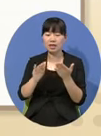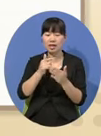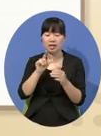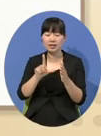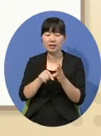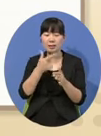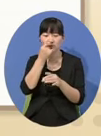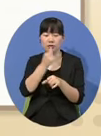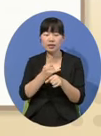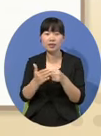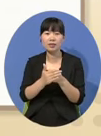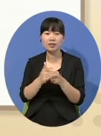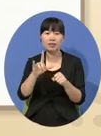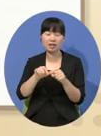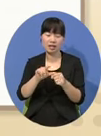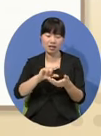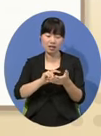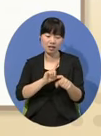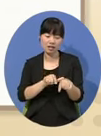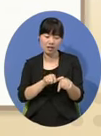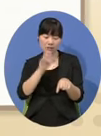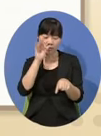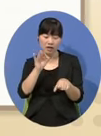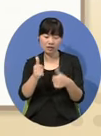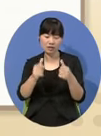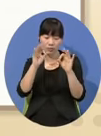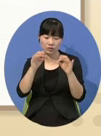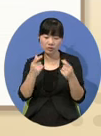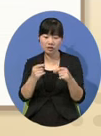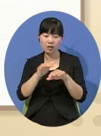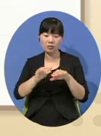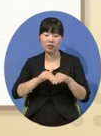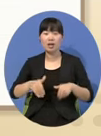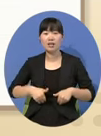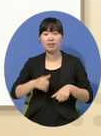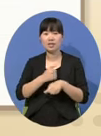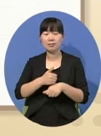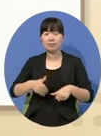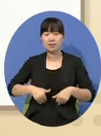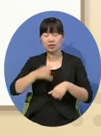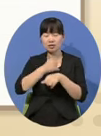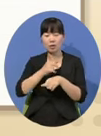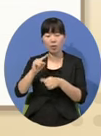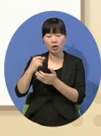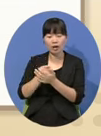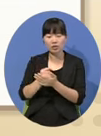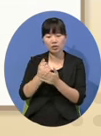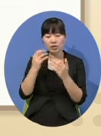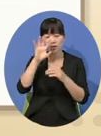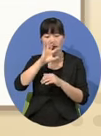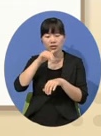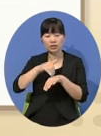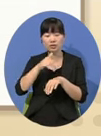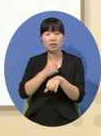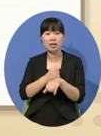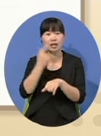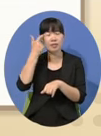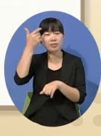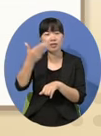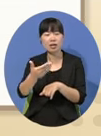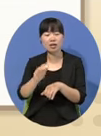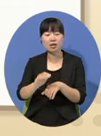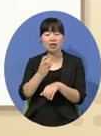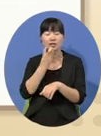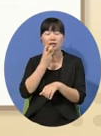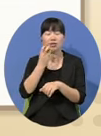만큼 실제 이제 시간을 재놓고 정말 시험 보는 것처럼 이렇게 풀어보는 게 필요한데요. 네. 근데 그럼 뭘 가지고 그런 연습을 해야 되느냐. 그